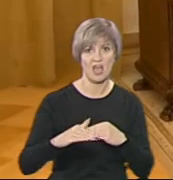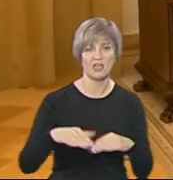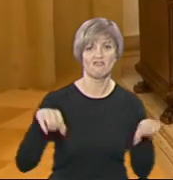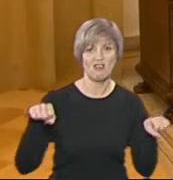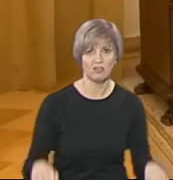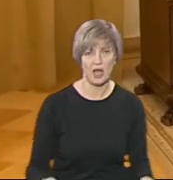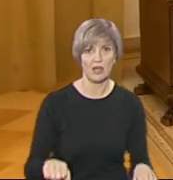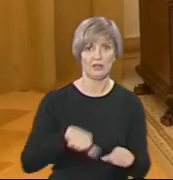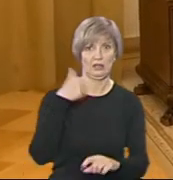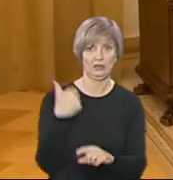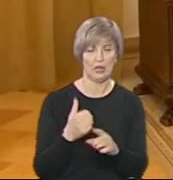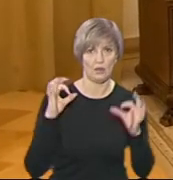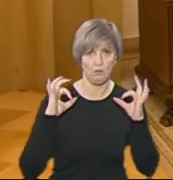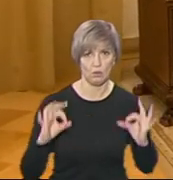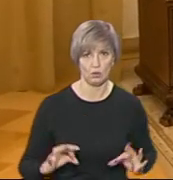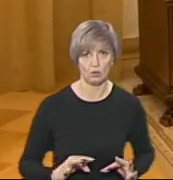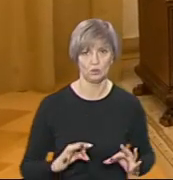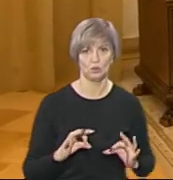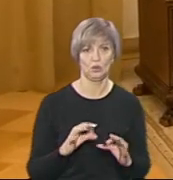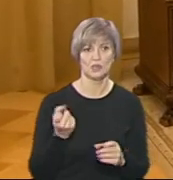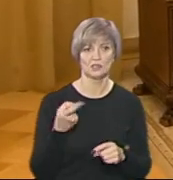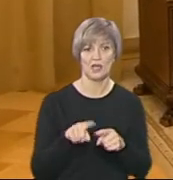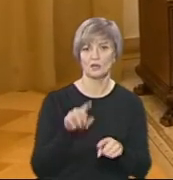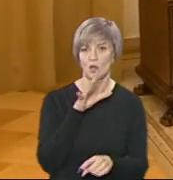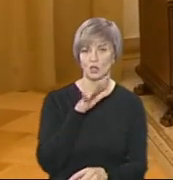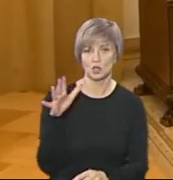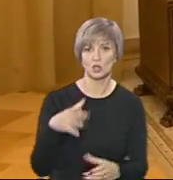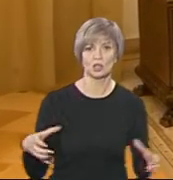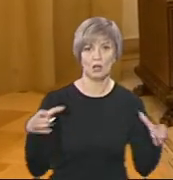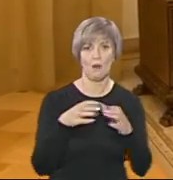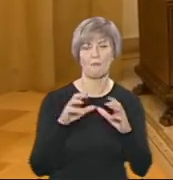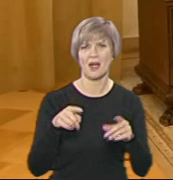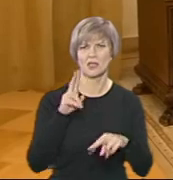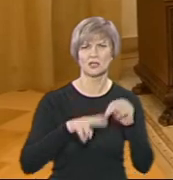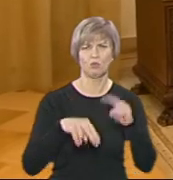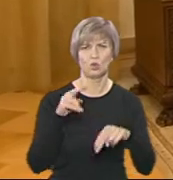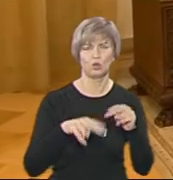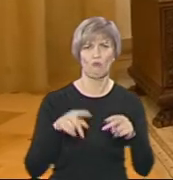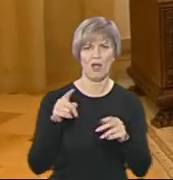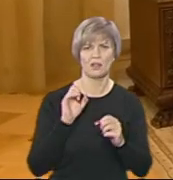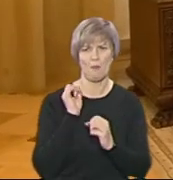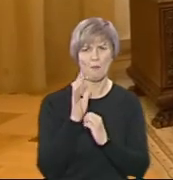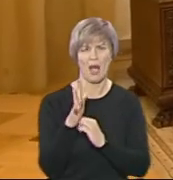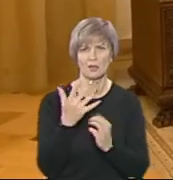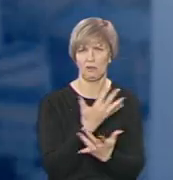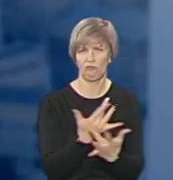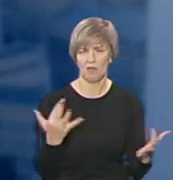державної, генеральної прокуратури. За той час компанія CTP збудувала парки в Румунії, в інших